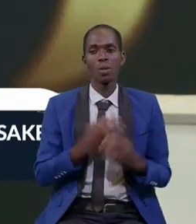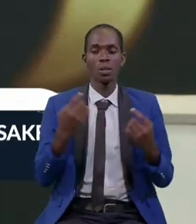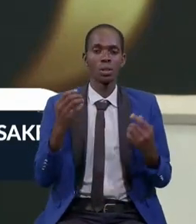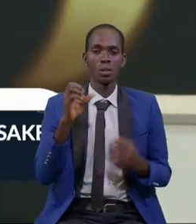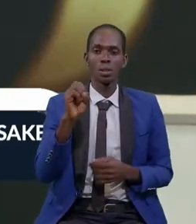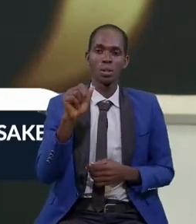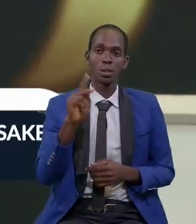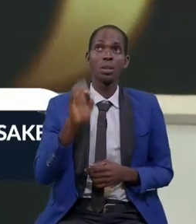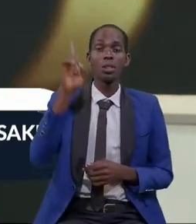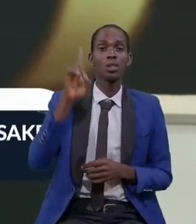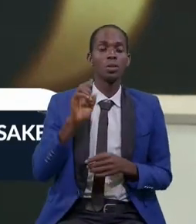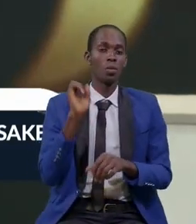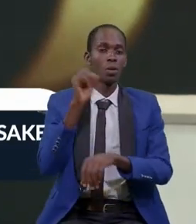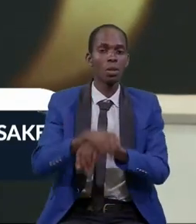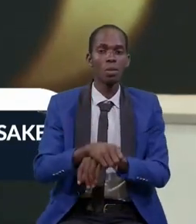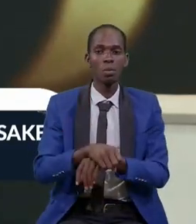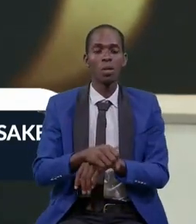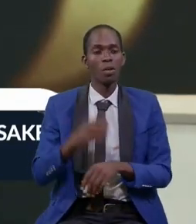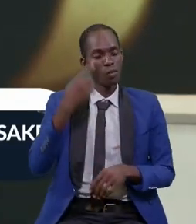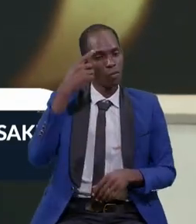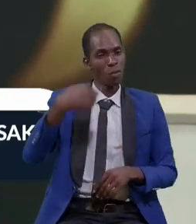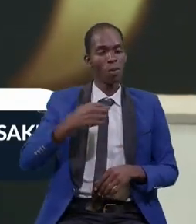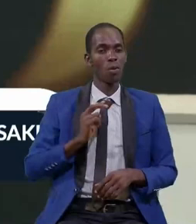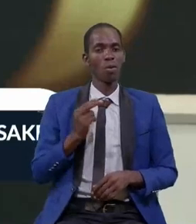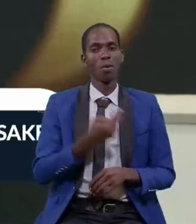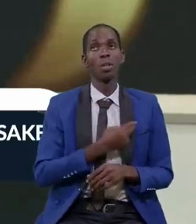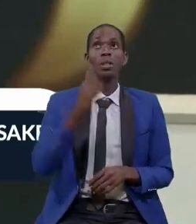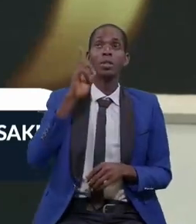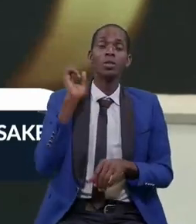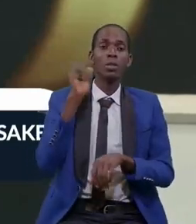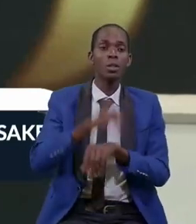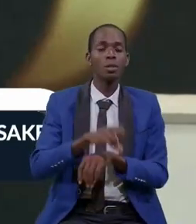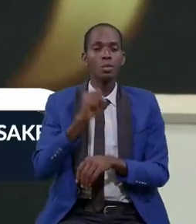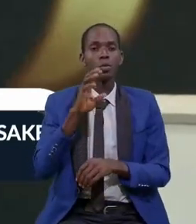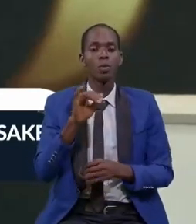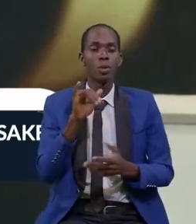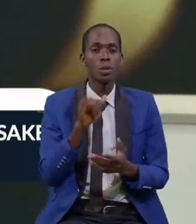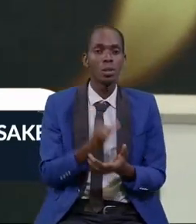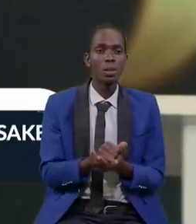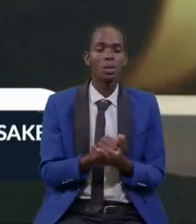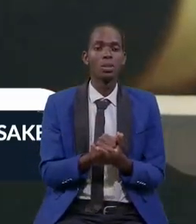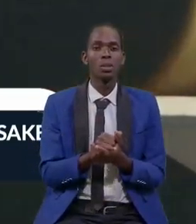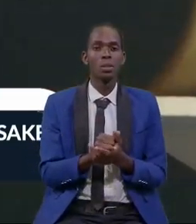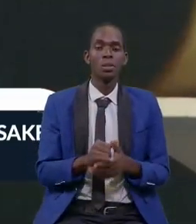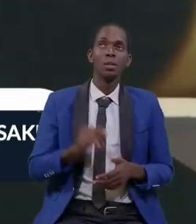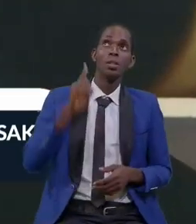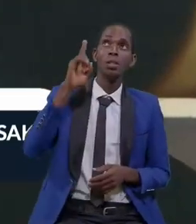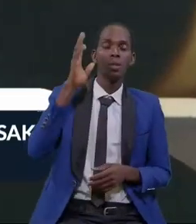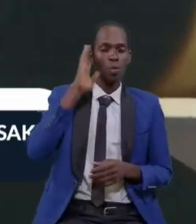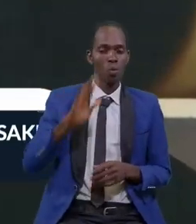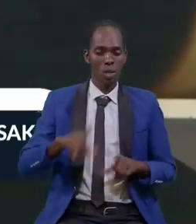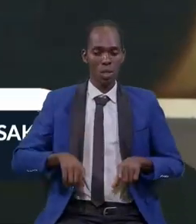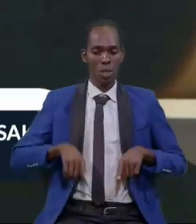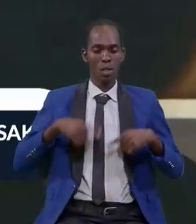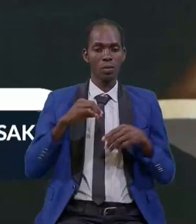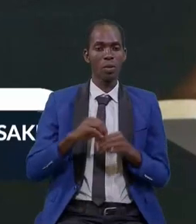Il a vaincu en notre faveur et il a vaincu afin que nous puissions, afin qu'il puisse vivre